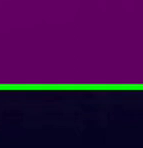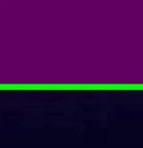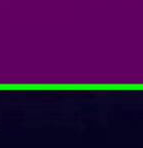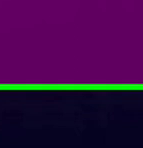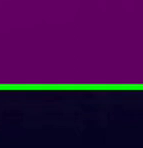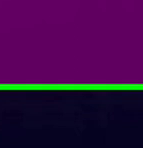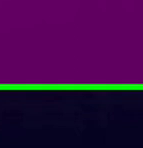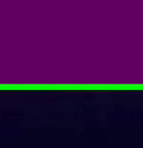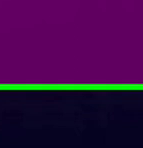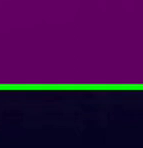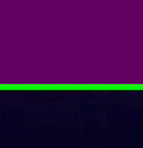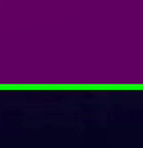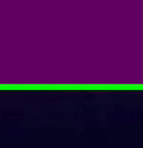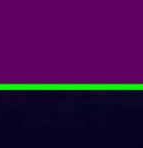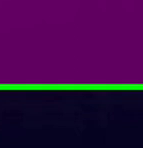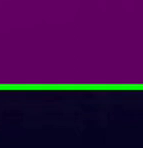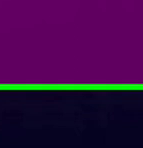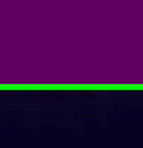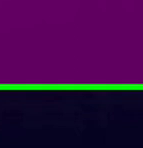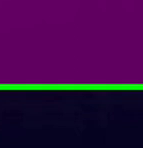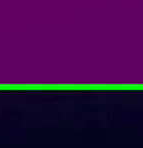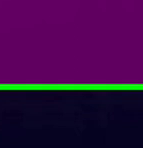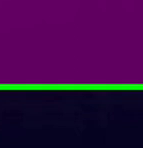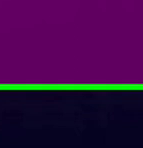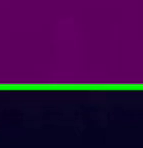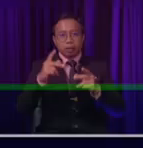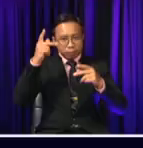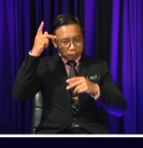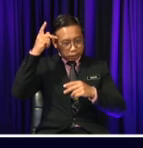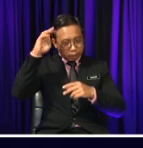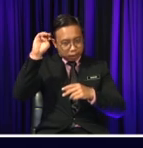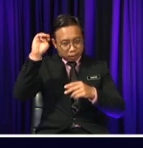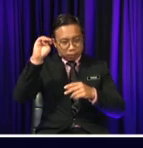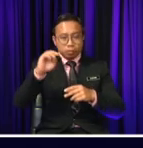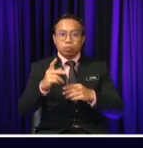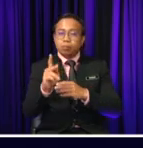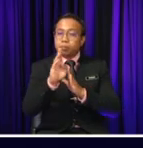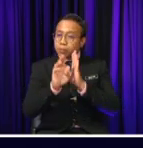jika hari ini Seorang perdana menteri berkuasa